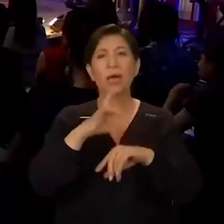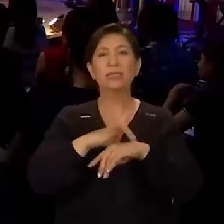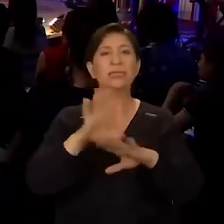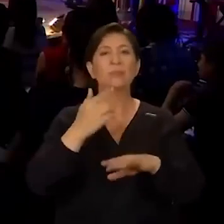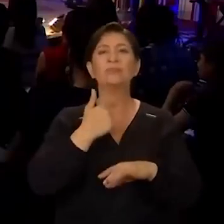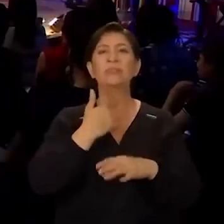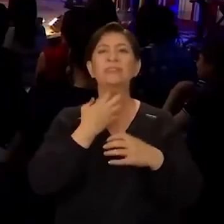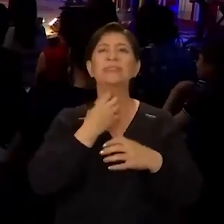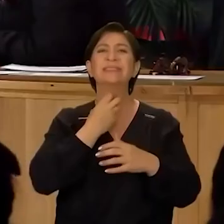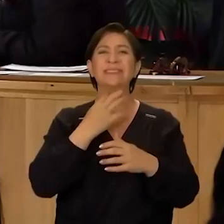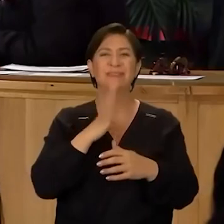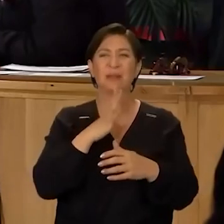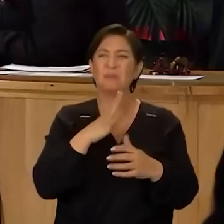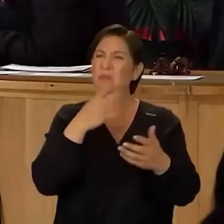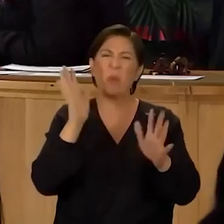karanlık